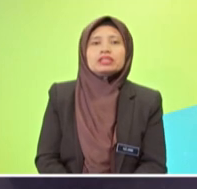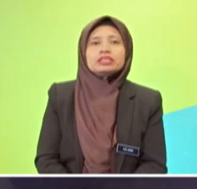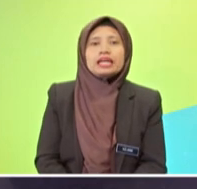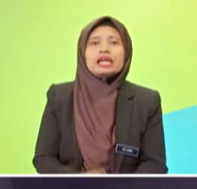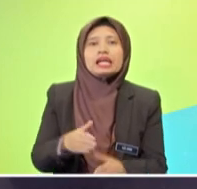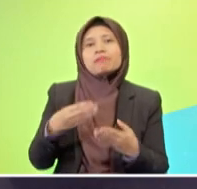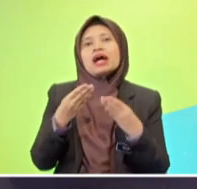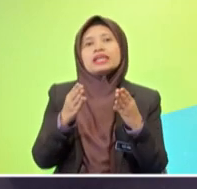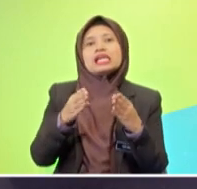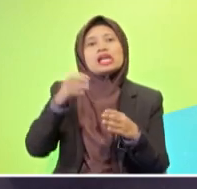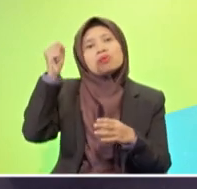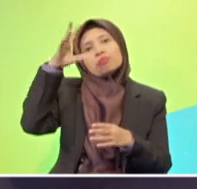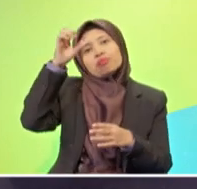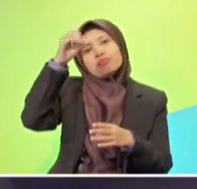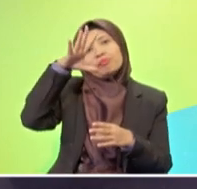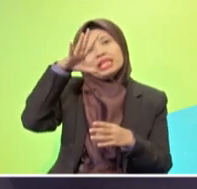membantu